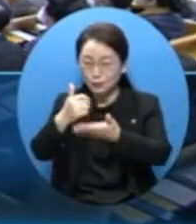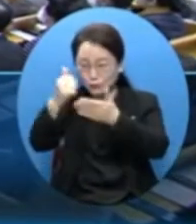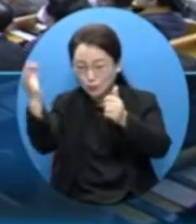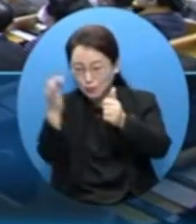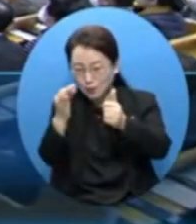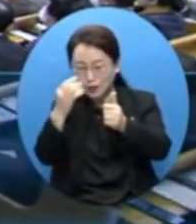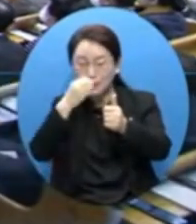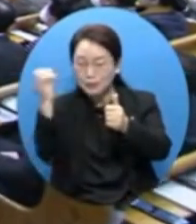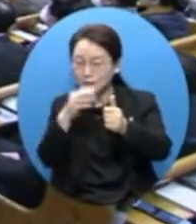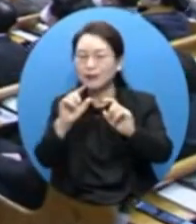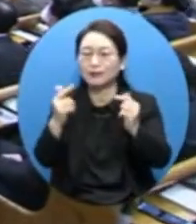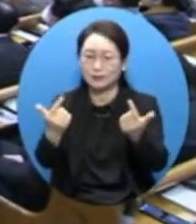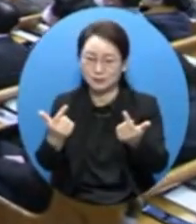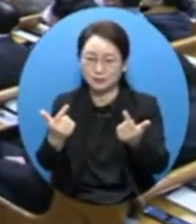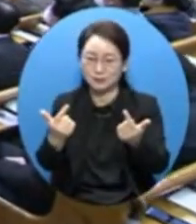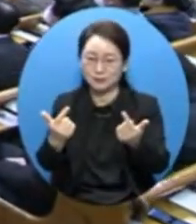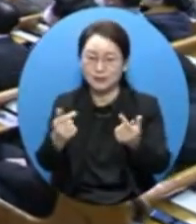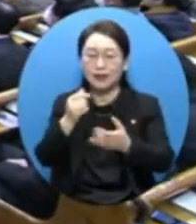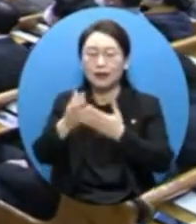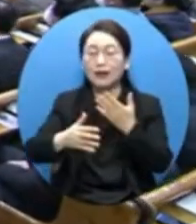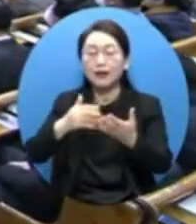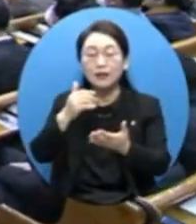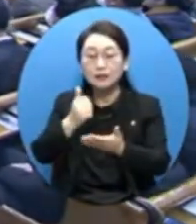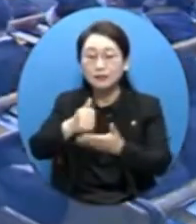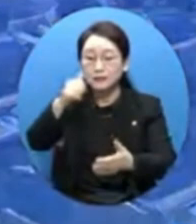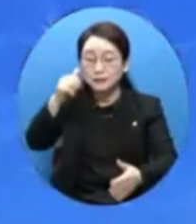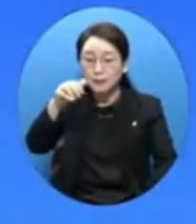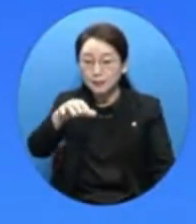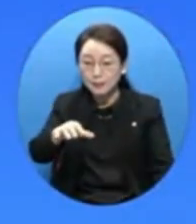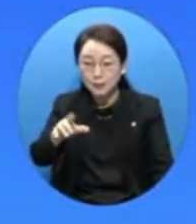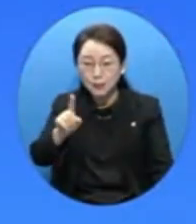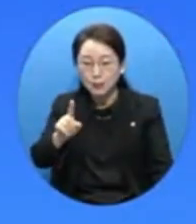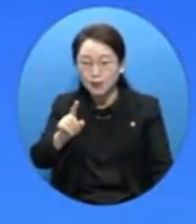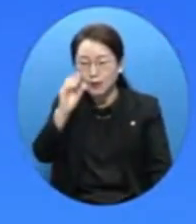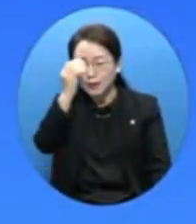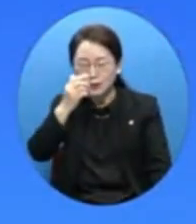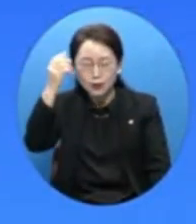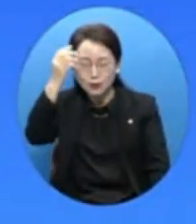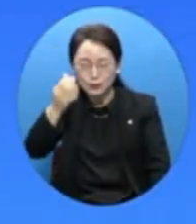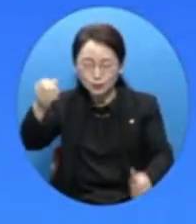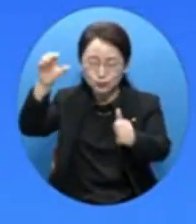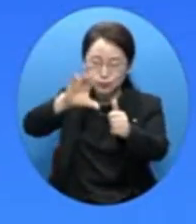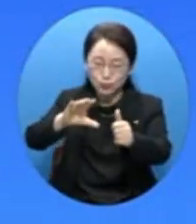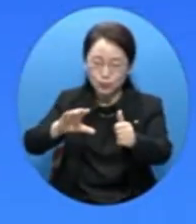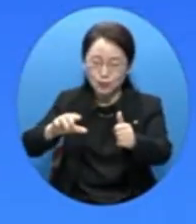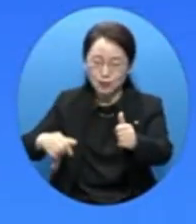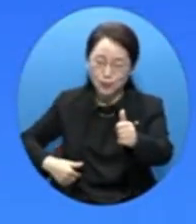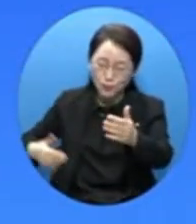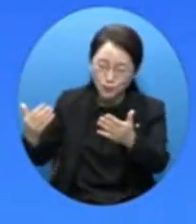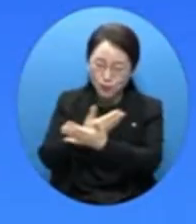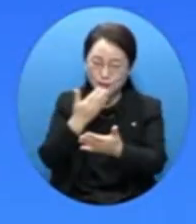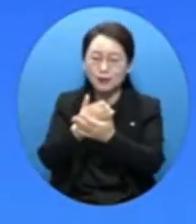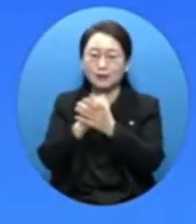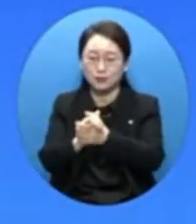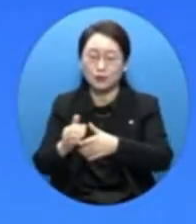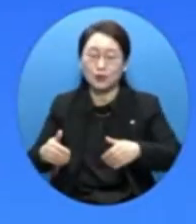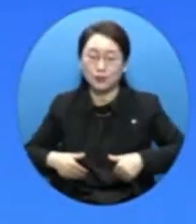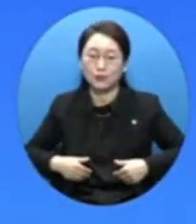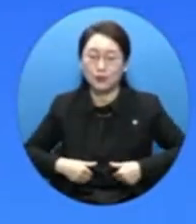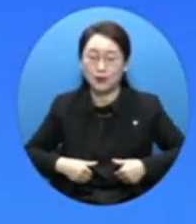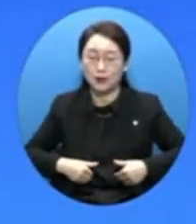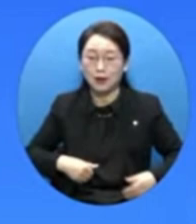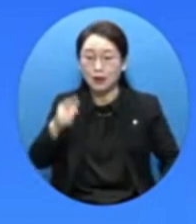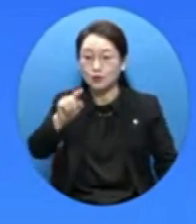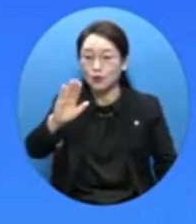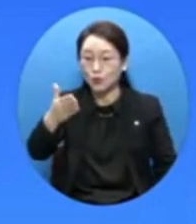아니하시리이다. 하나님께서 회개영을 부어주시도록 우리는 기도해야 되는 것입니다. 1903년 원산 대부흥이